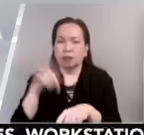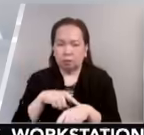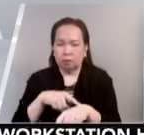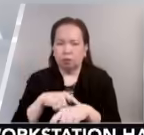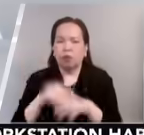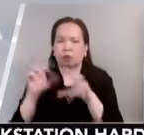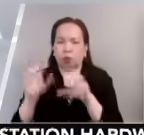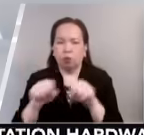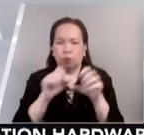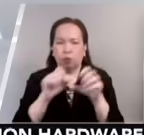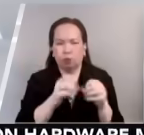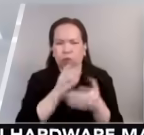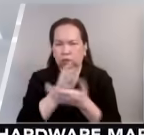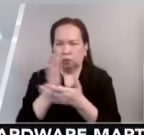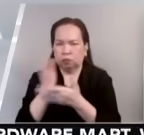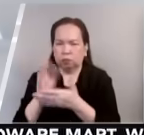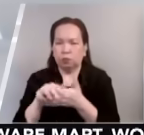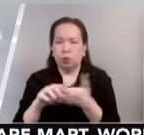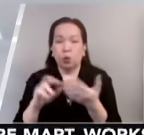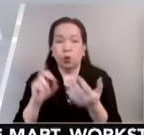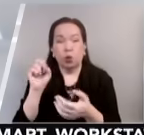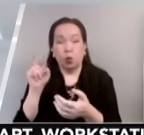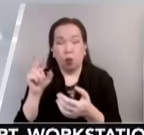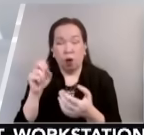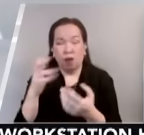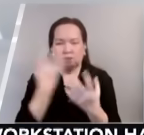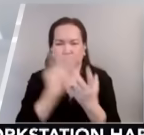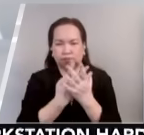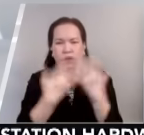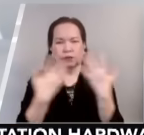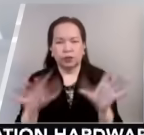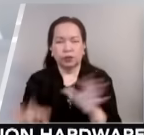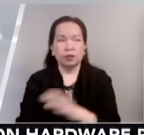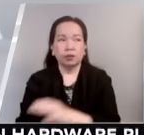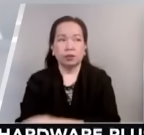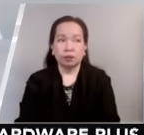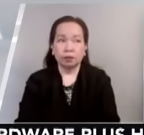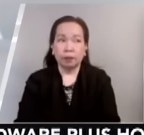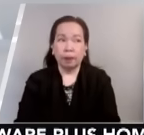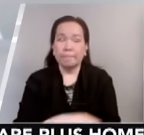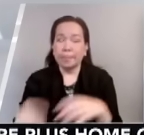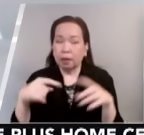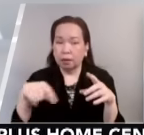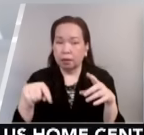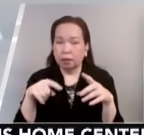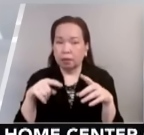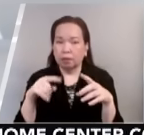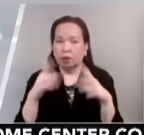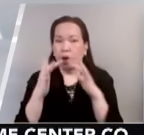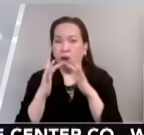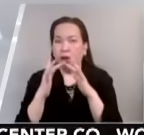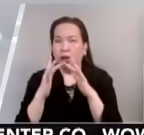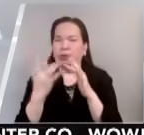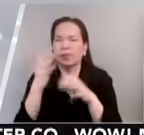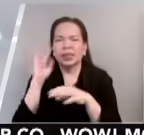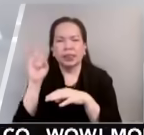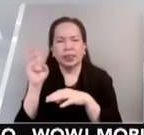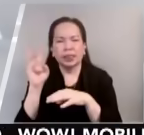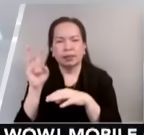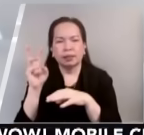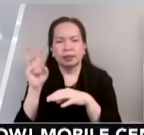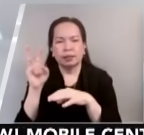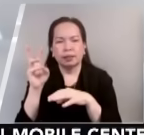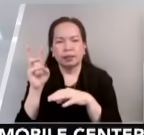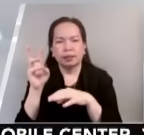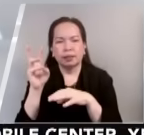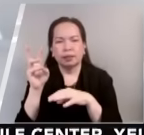at 12 na po yung naaresto po natin sa online po ay nasa anim na po yung ating ah na